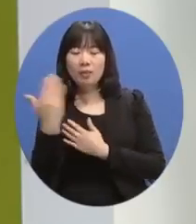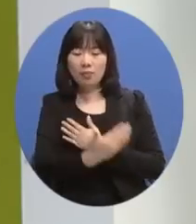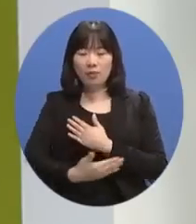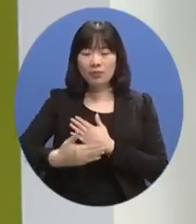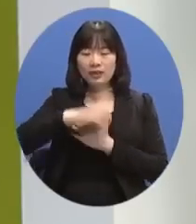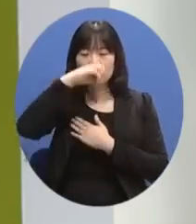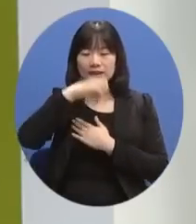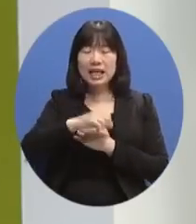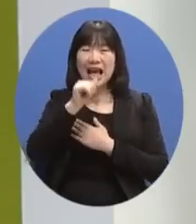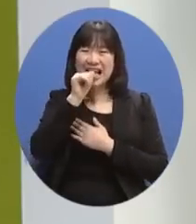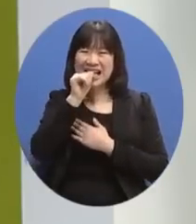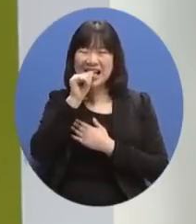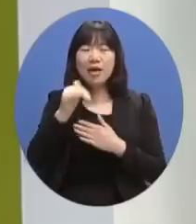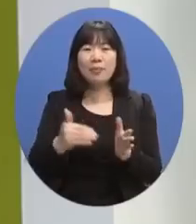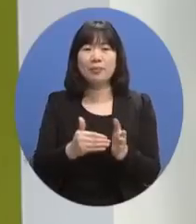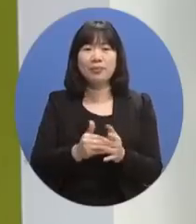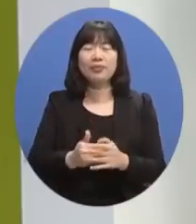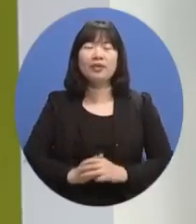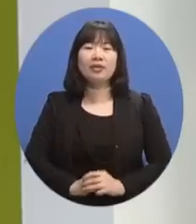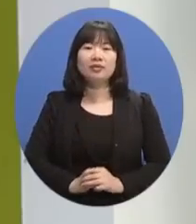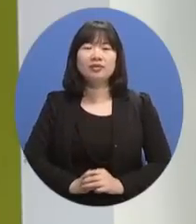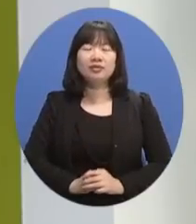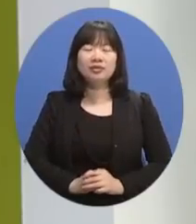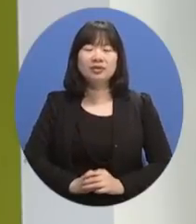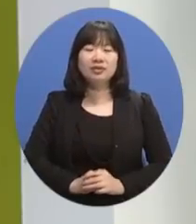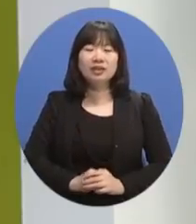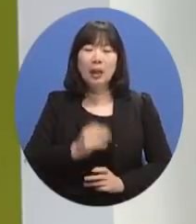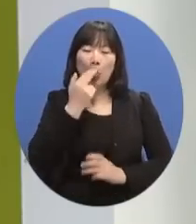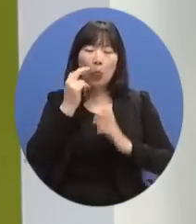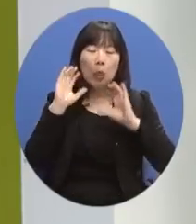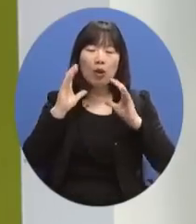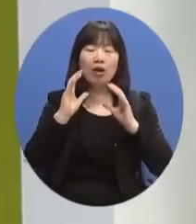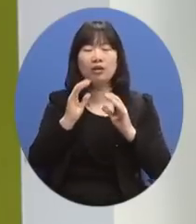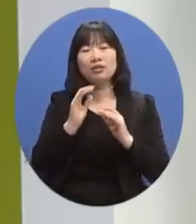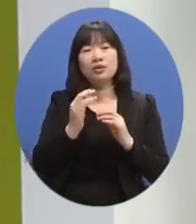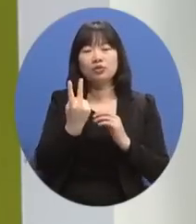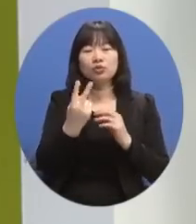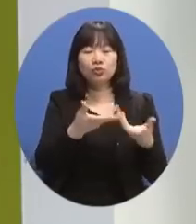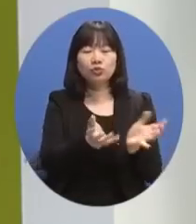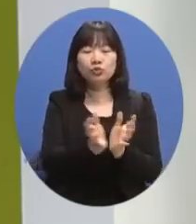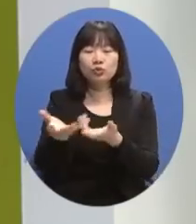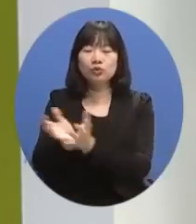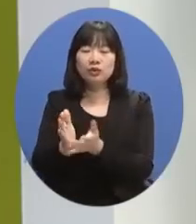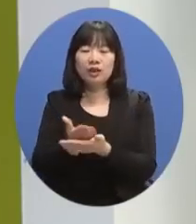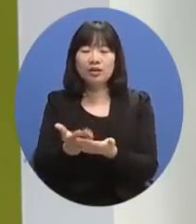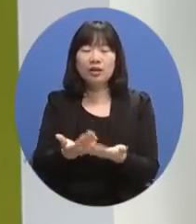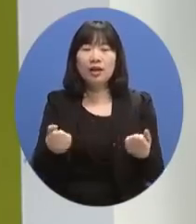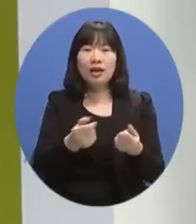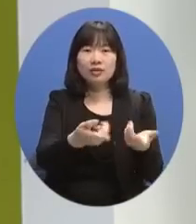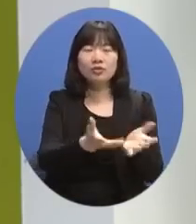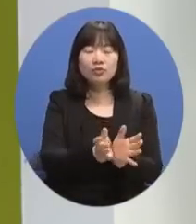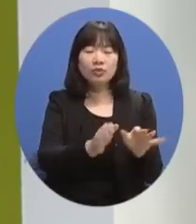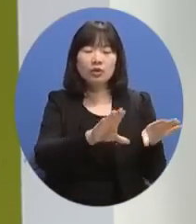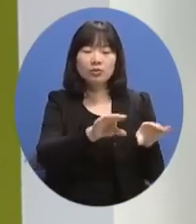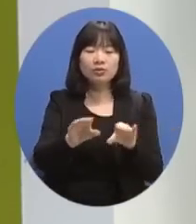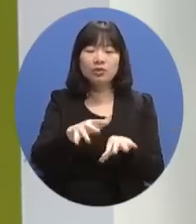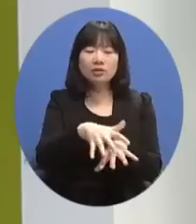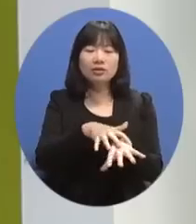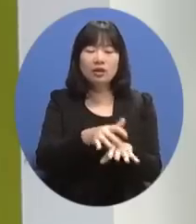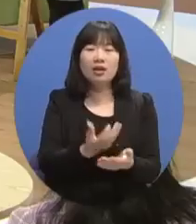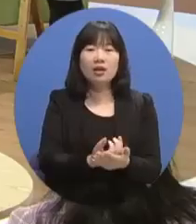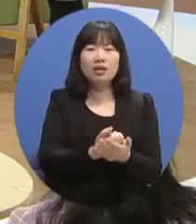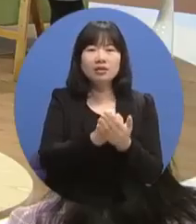몸통이 그냥 철사예요. 그래서 이 새끼 원숭이들을 두 그룹으로 나눠서 한 그룹은 요 부드러운 천을